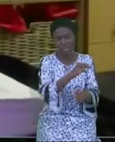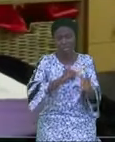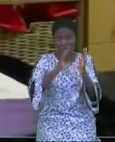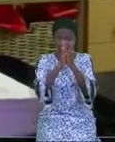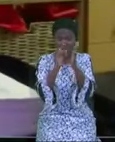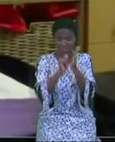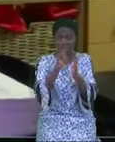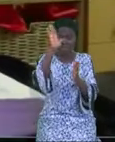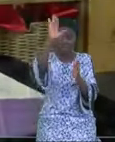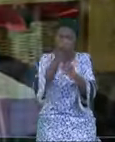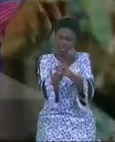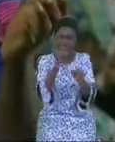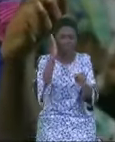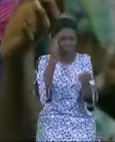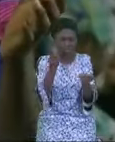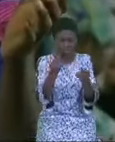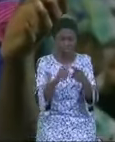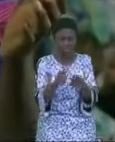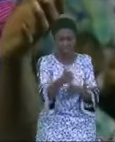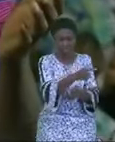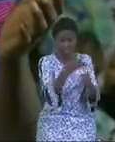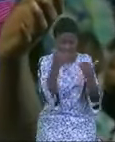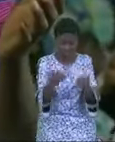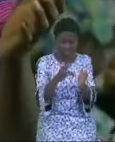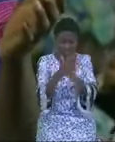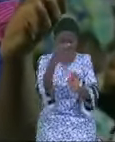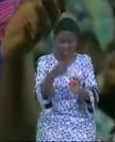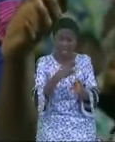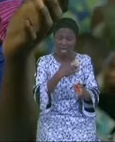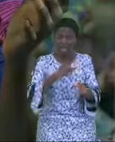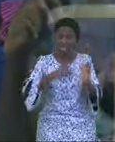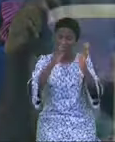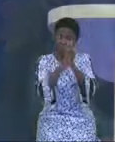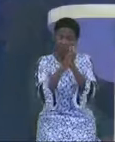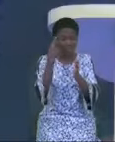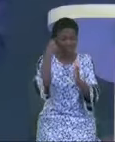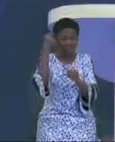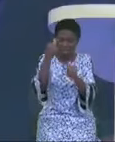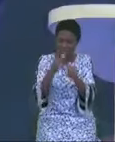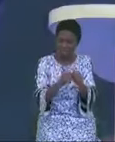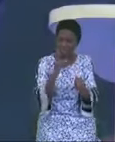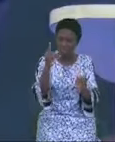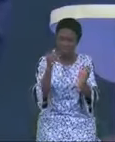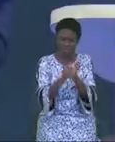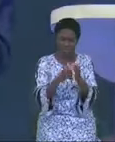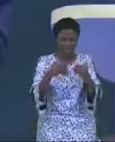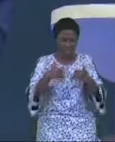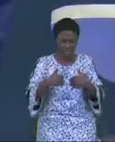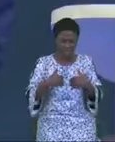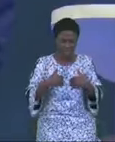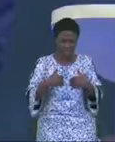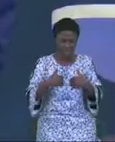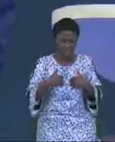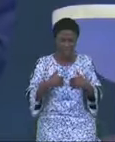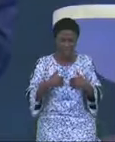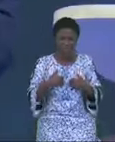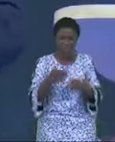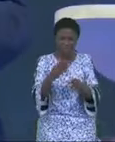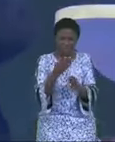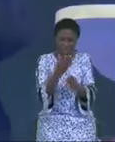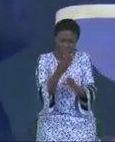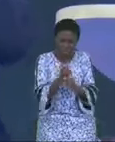parvienne maintenant au nom de Jésus et je prie pour tous ceux qui ont